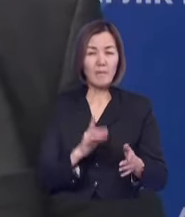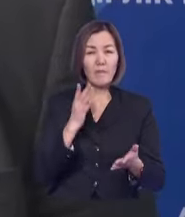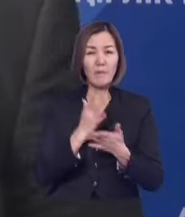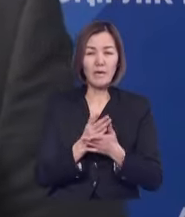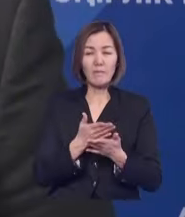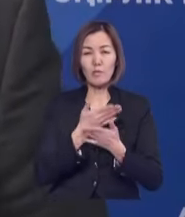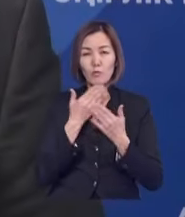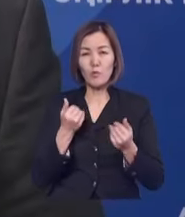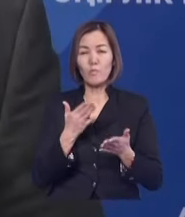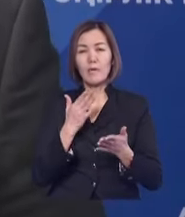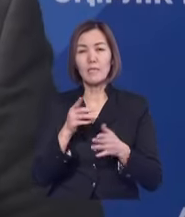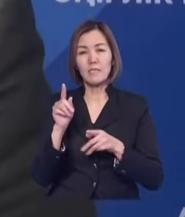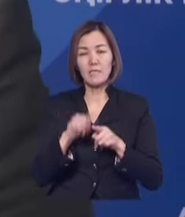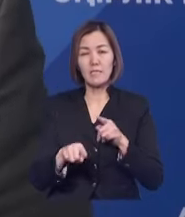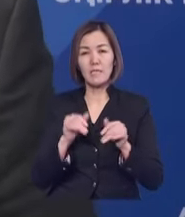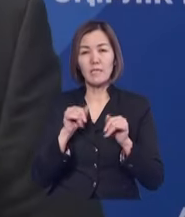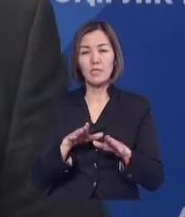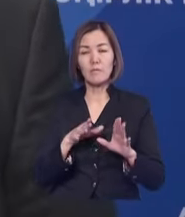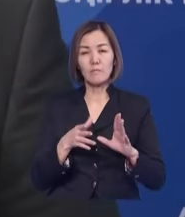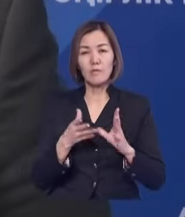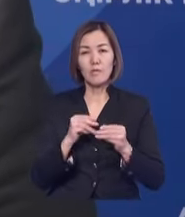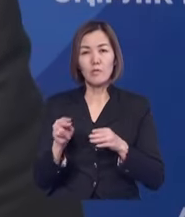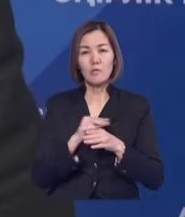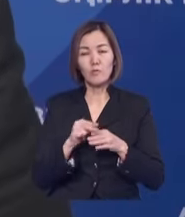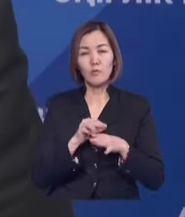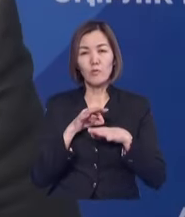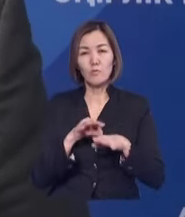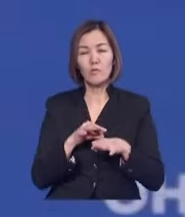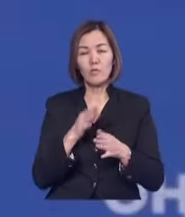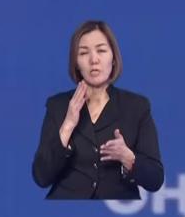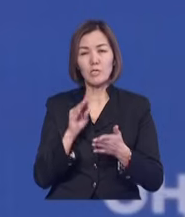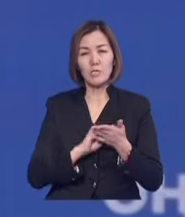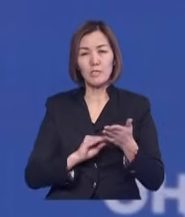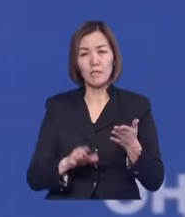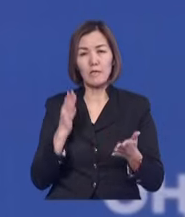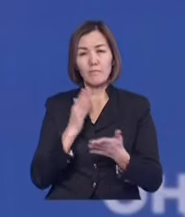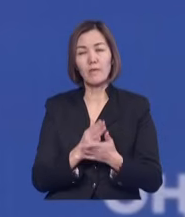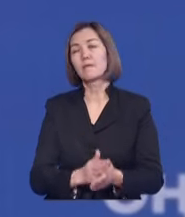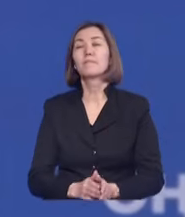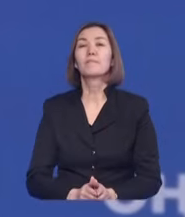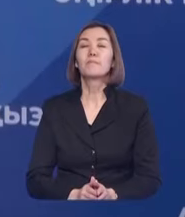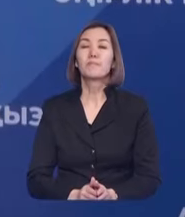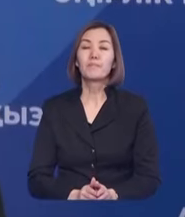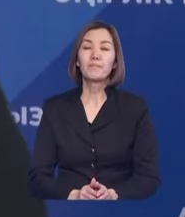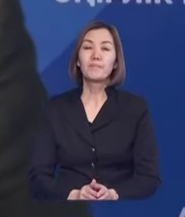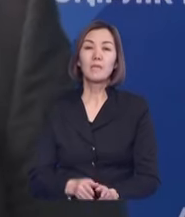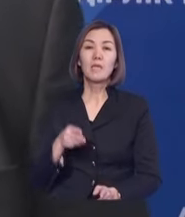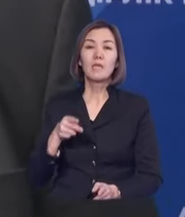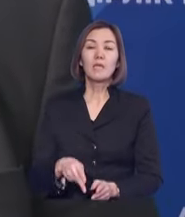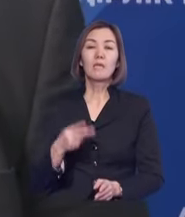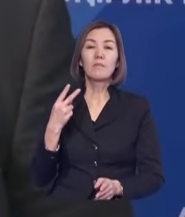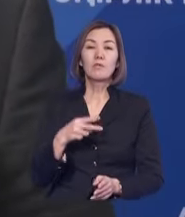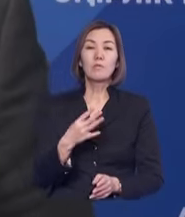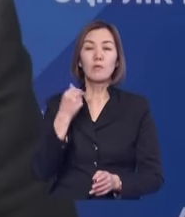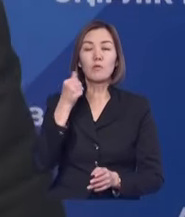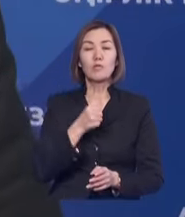көрсетілген. Соларда тез арада шешім қабылдау және жөндеу барысы туралы көрсетілген іс-шаралар қарастырылған.